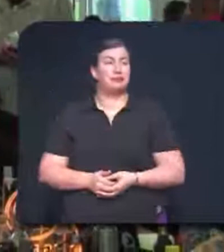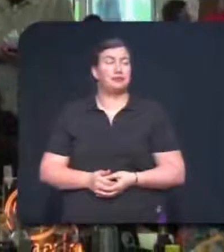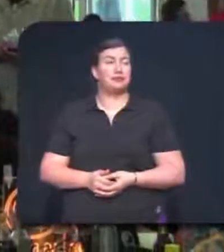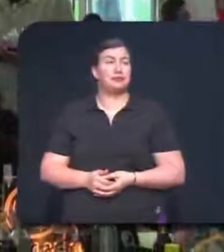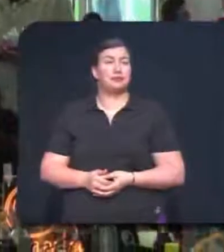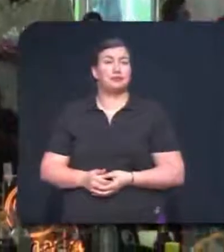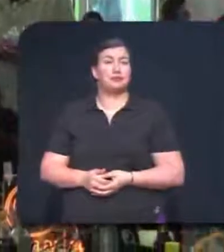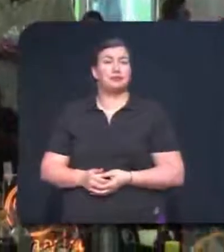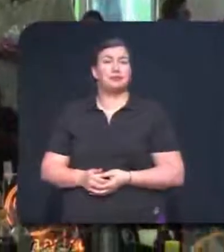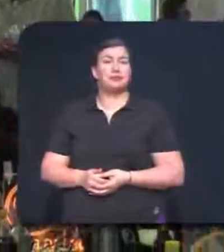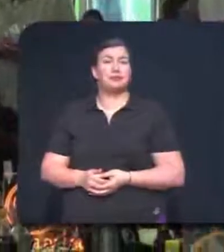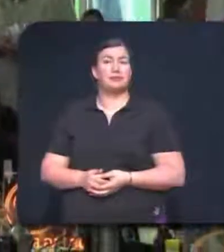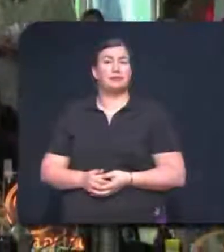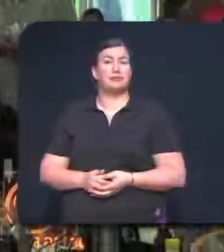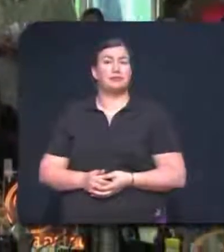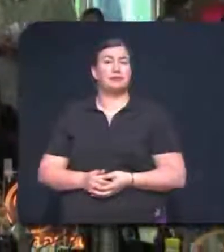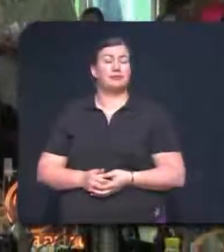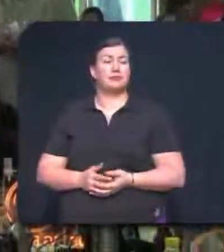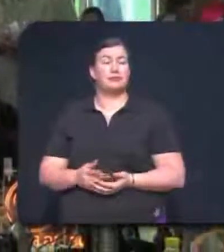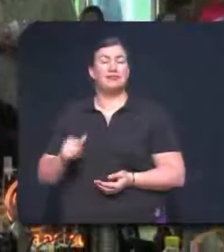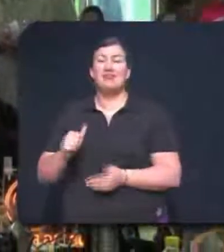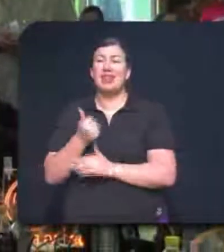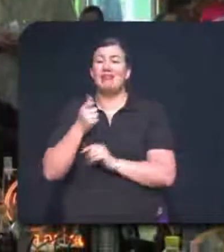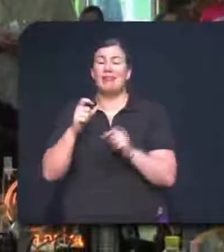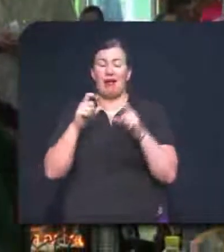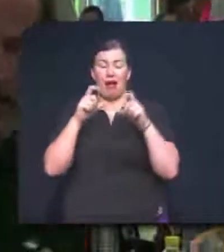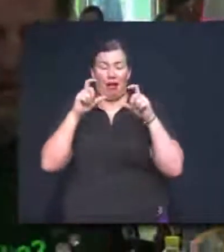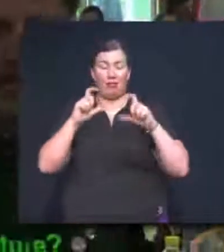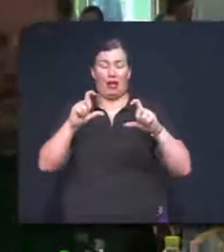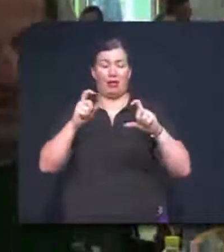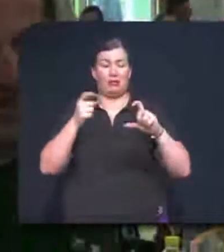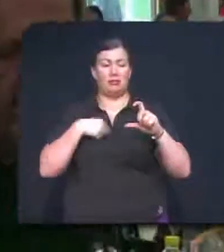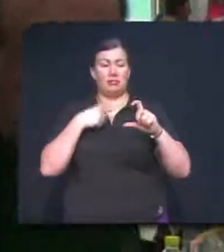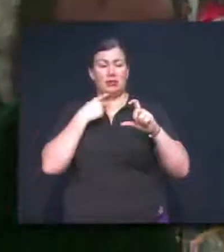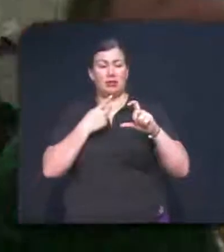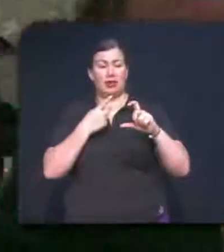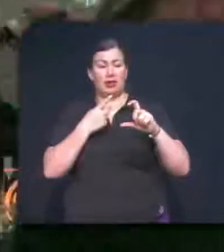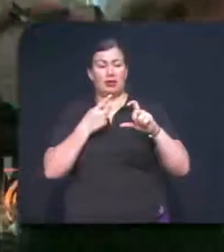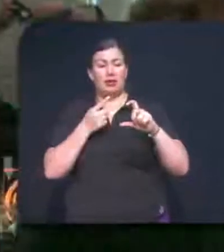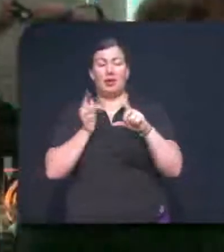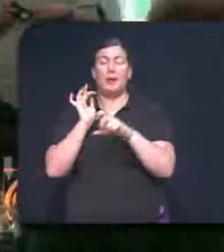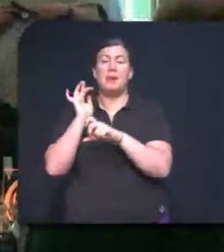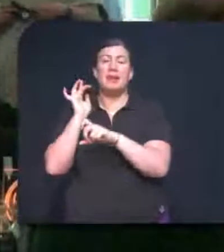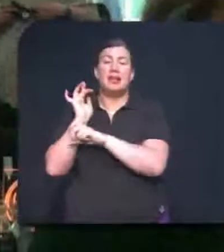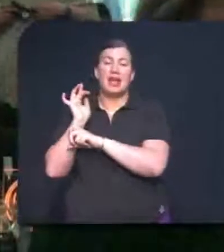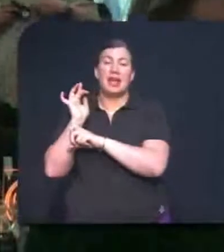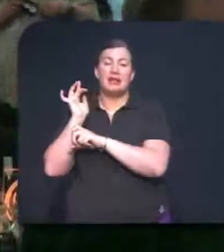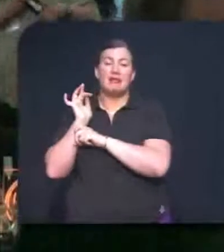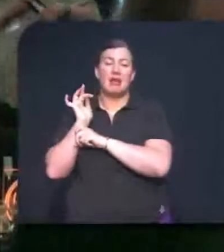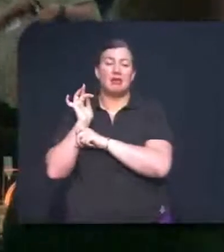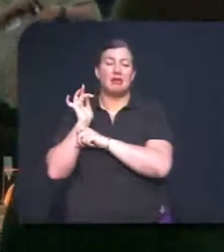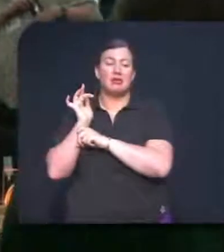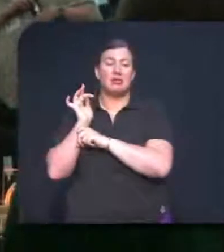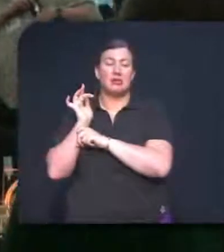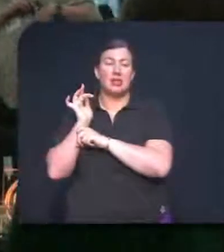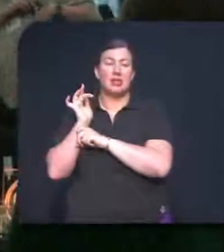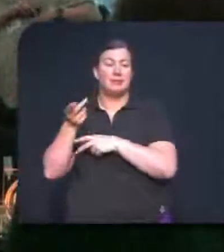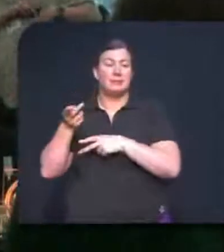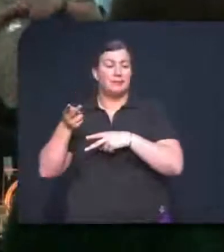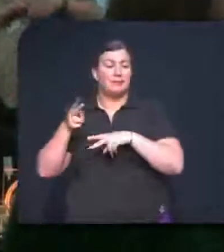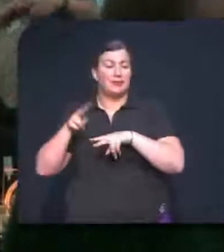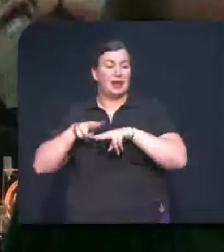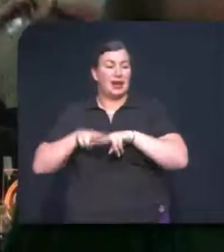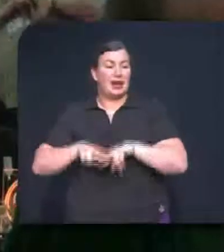Absatz in dem drin dass der ESM eben gegen rechtsstaatsprinzipien und den Parlament vorhalten verstößt das